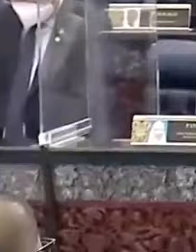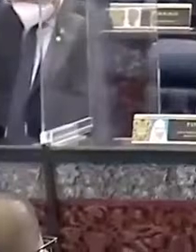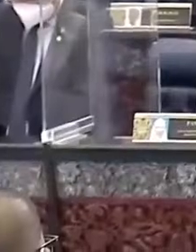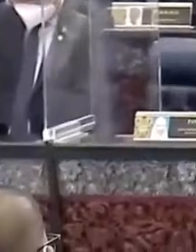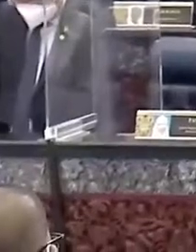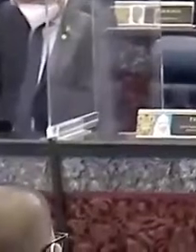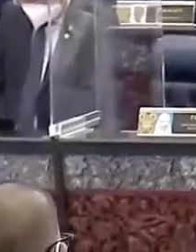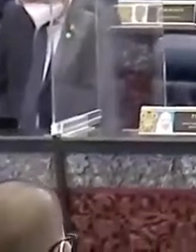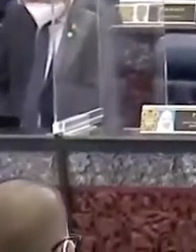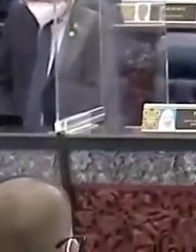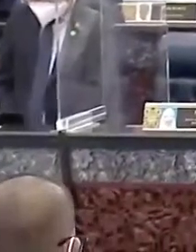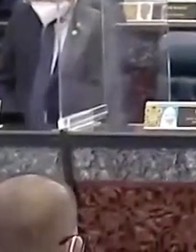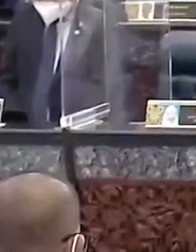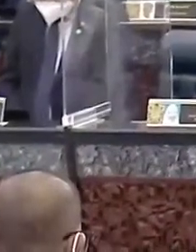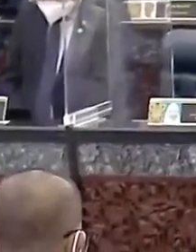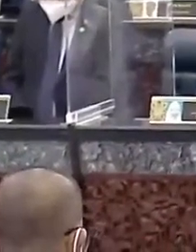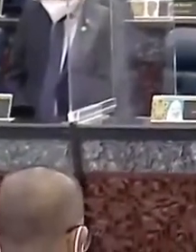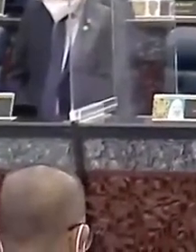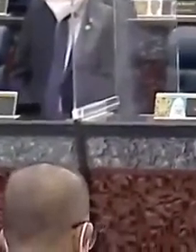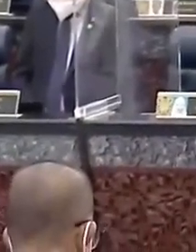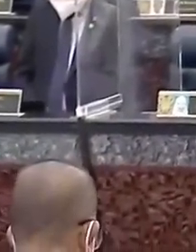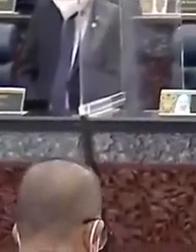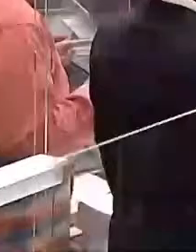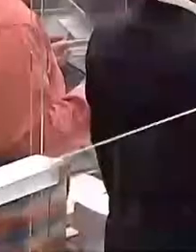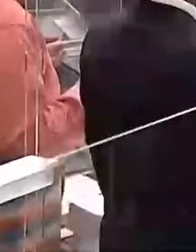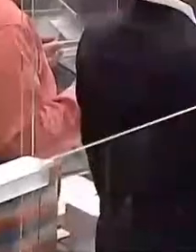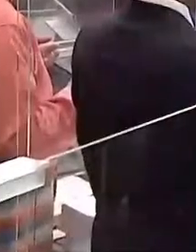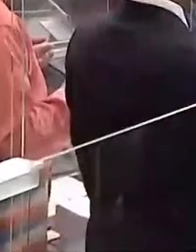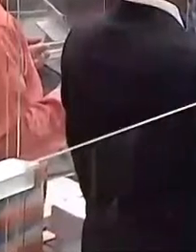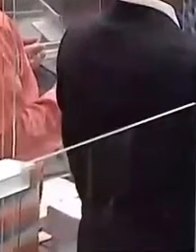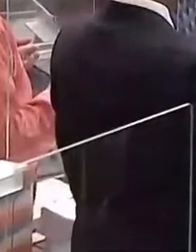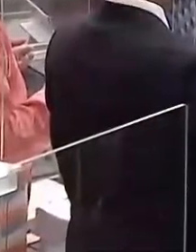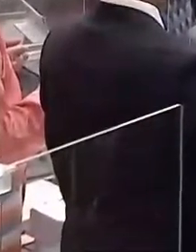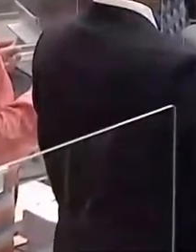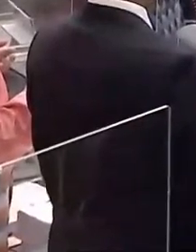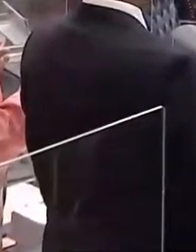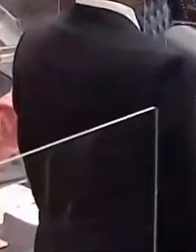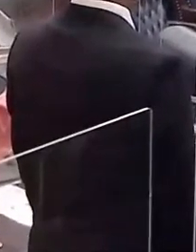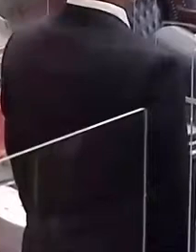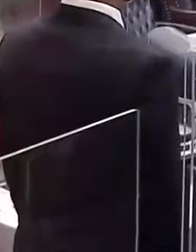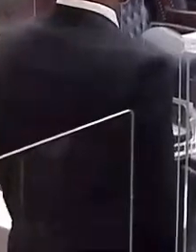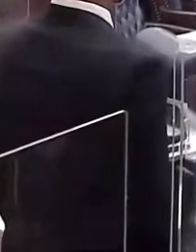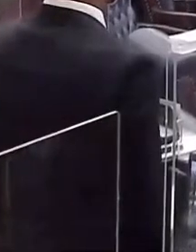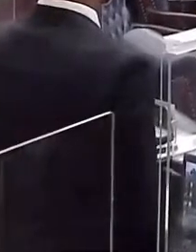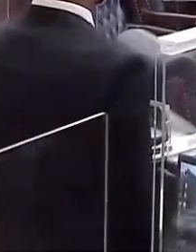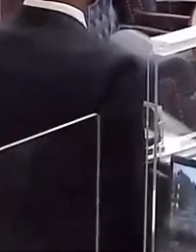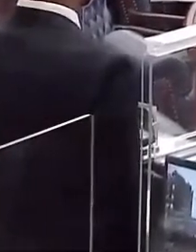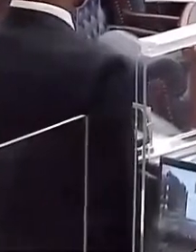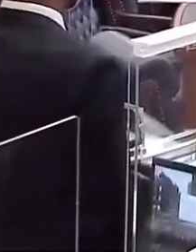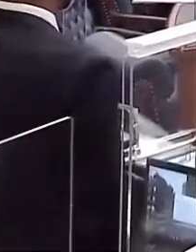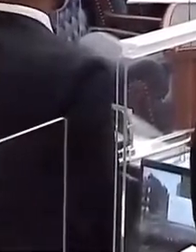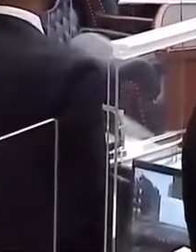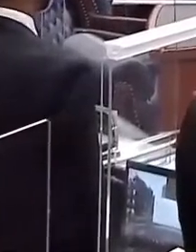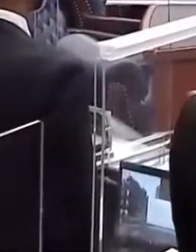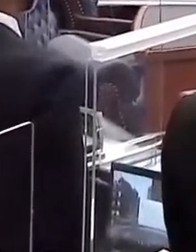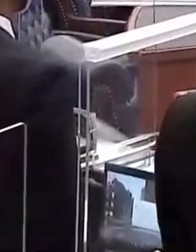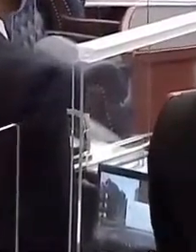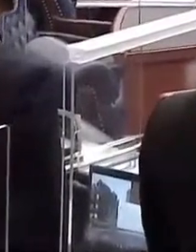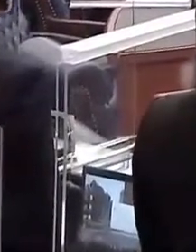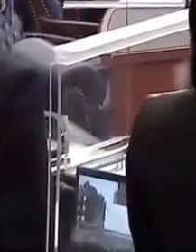segala perkara yang dibentangkan dengan saksama setelah keamanan menyemprit ah dan kebesaran Allah mudah-mudahan